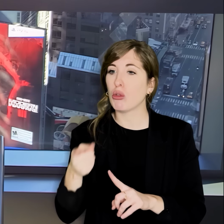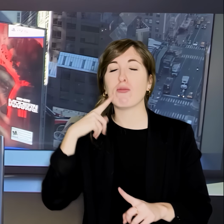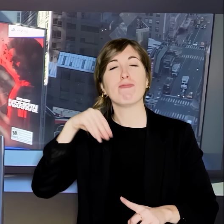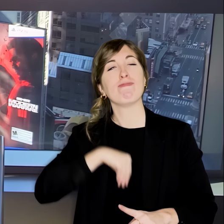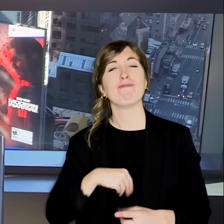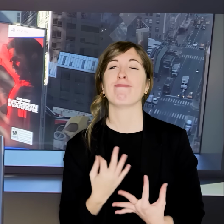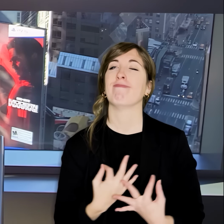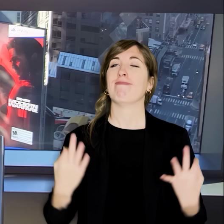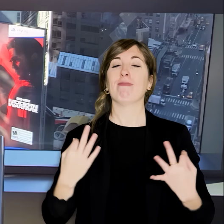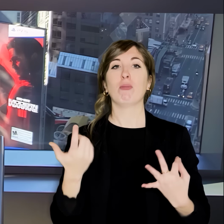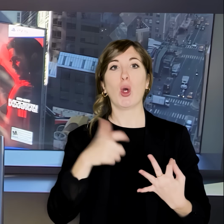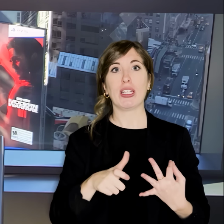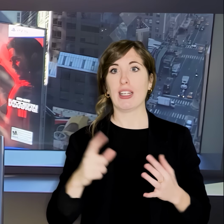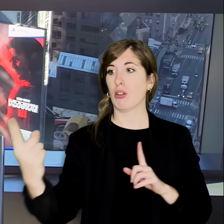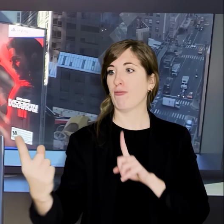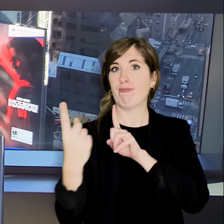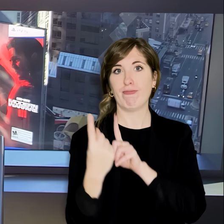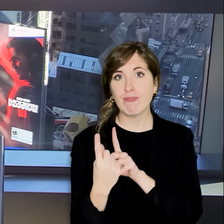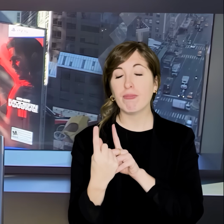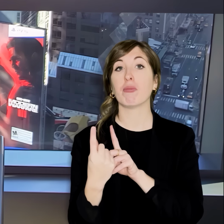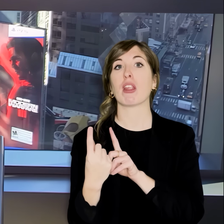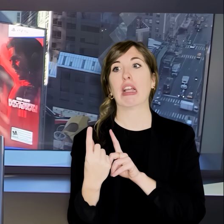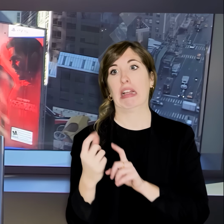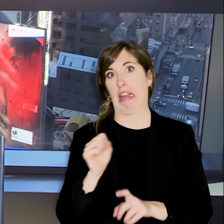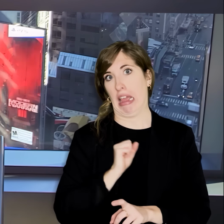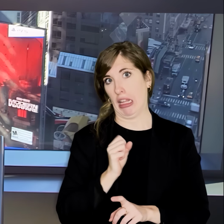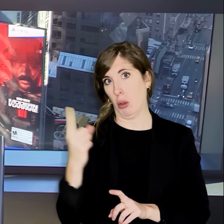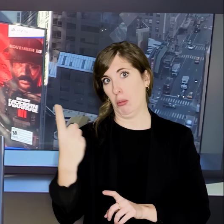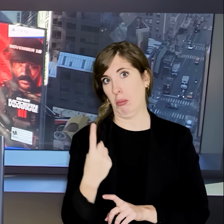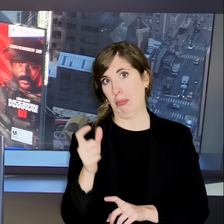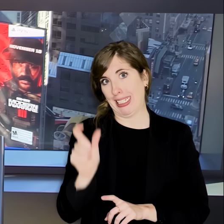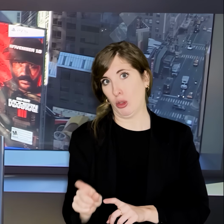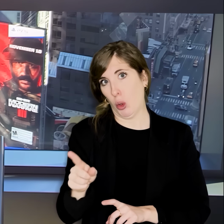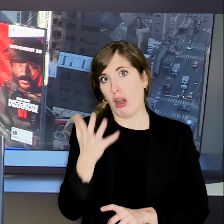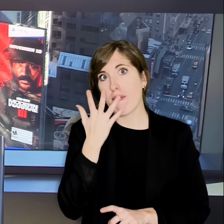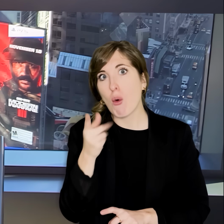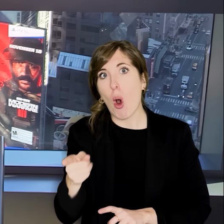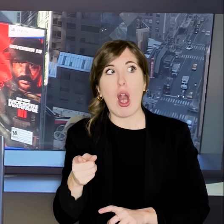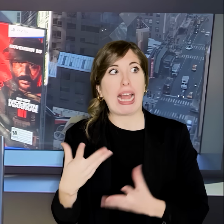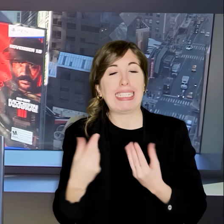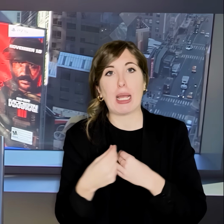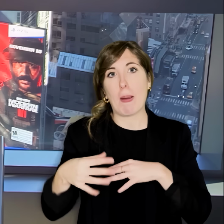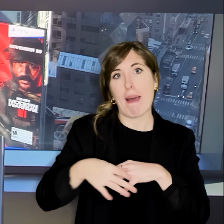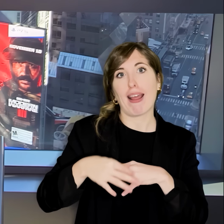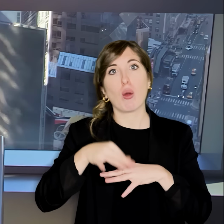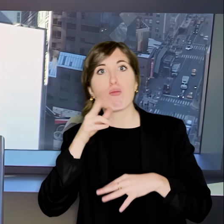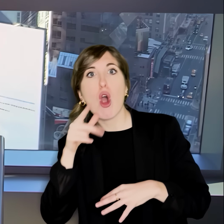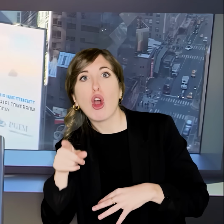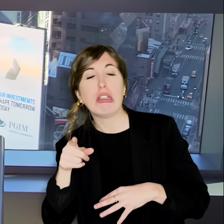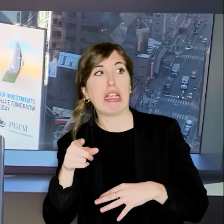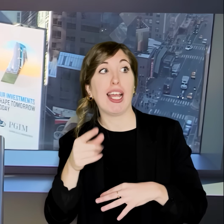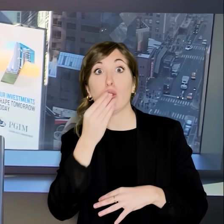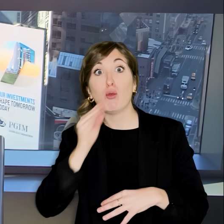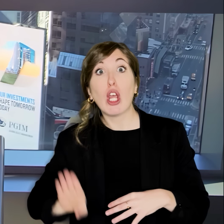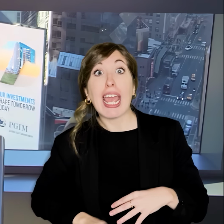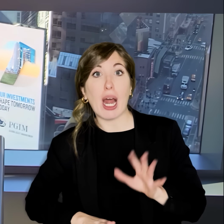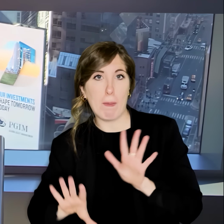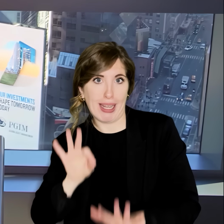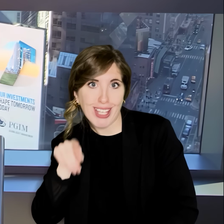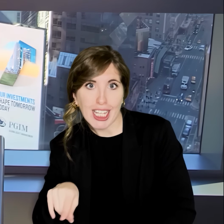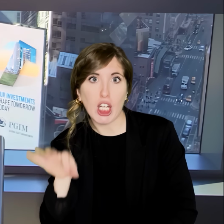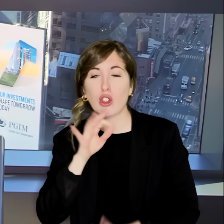gente quando viene Io penso che preferirebbe andare corrispettivo marito o moglie fuori a cena andare a una vacanza